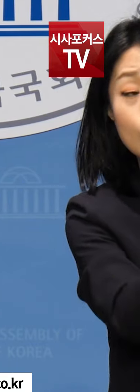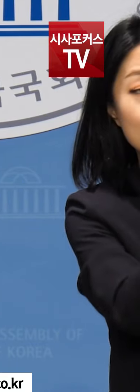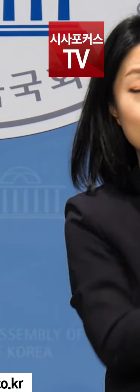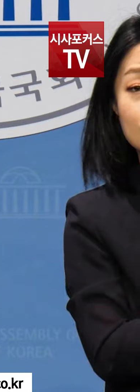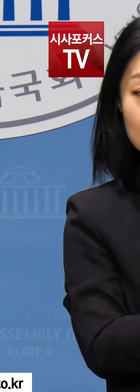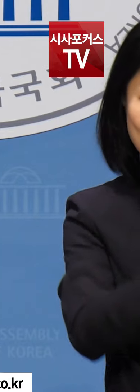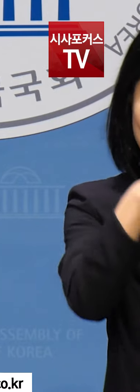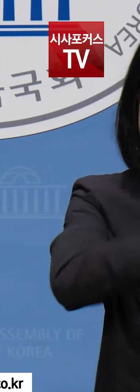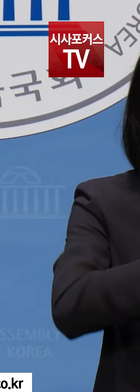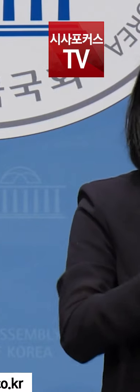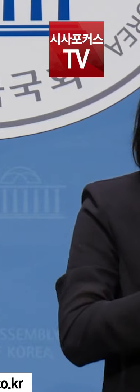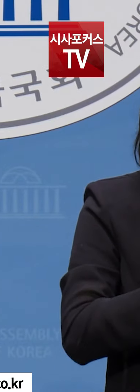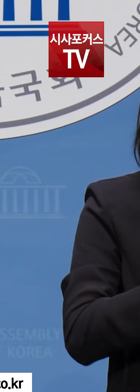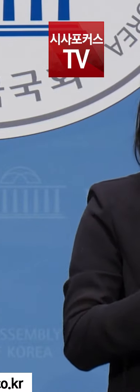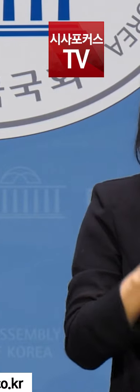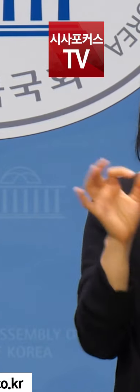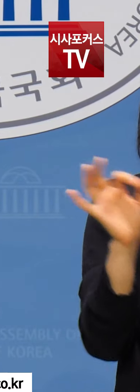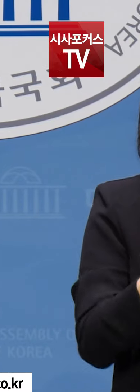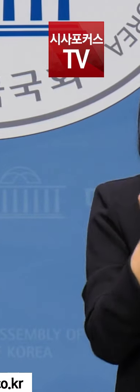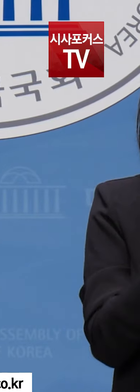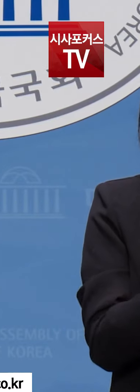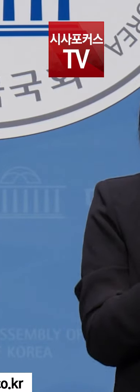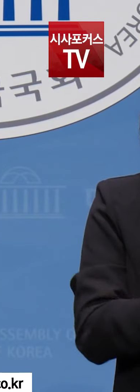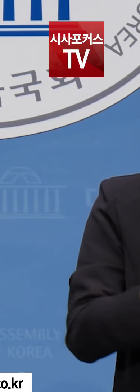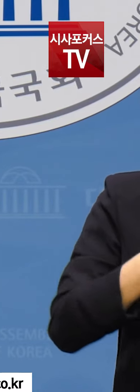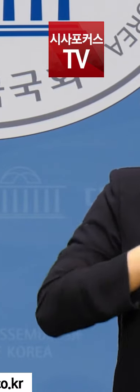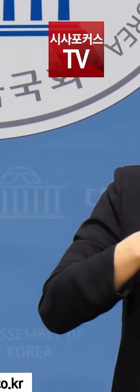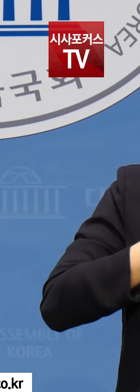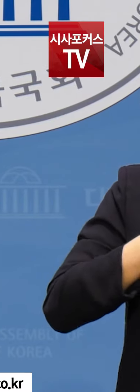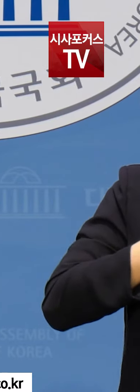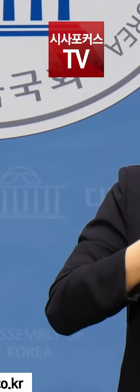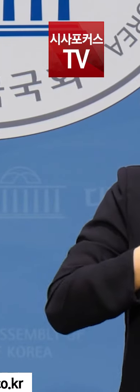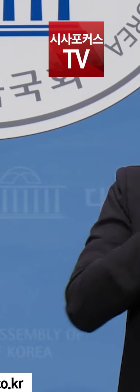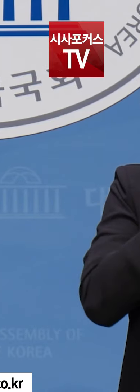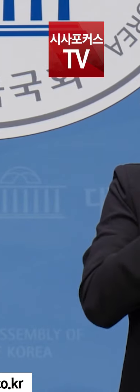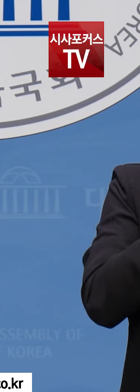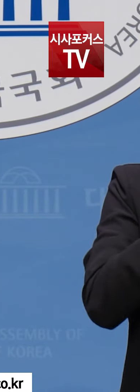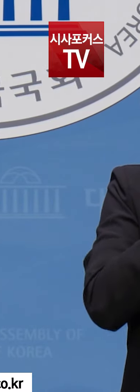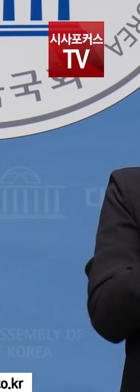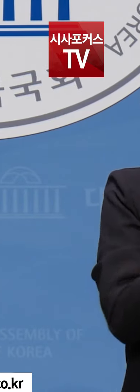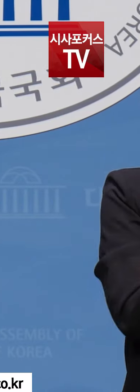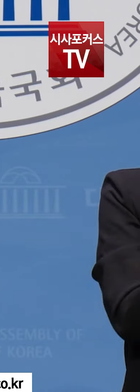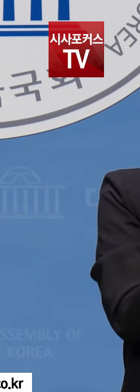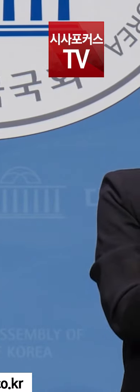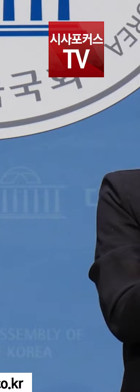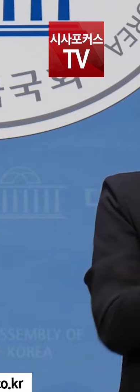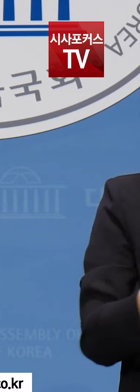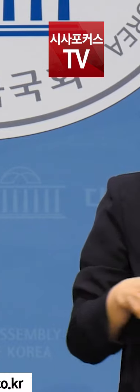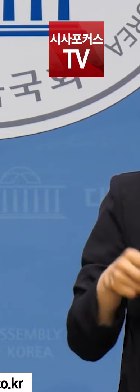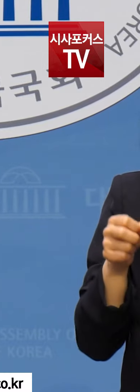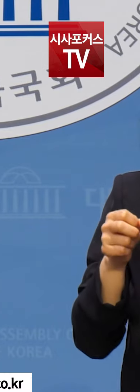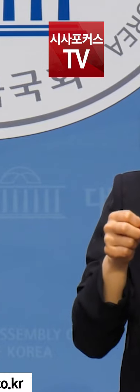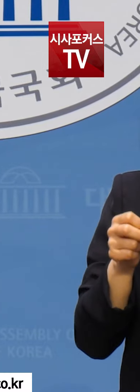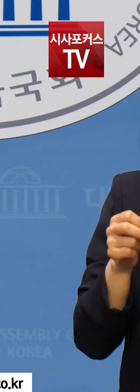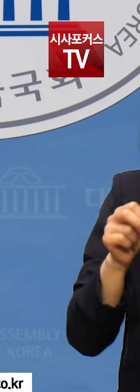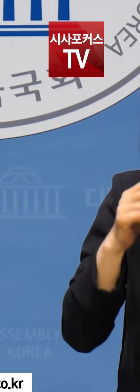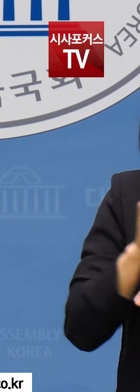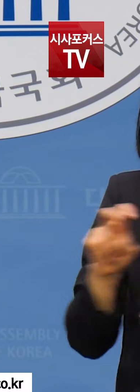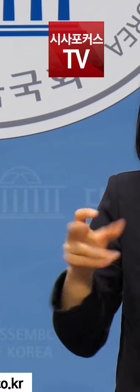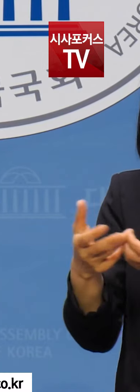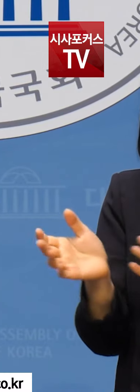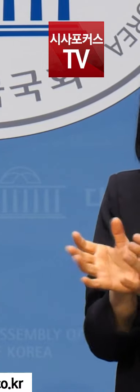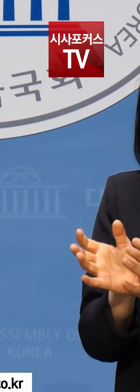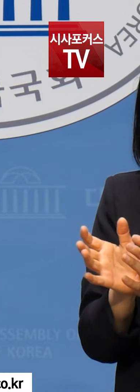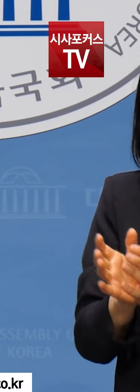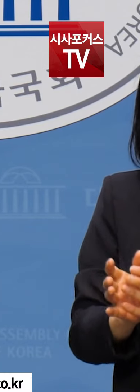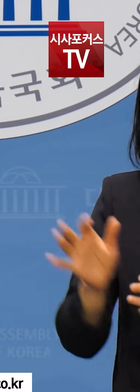대통령의 속내는 그저 연금개혁의 주인공은 나야 나였던 모양입니다. 조연으로 밀려나느니 차라리 판을